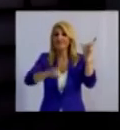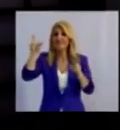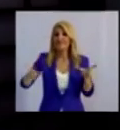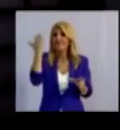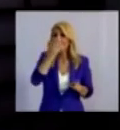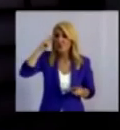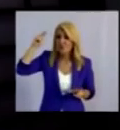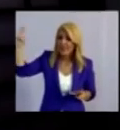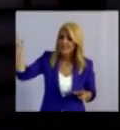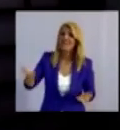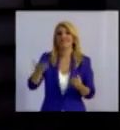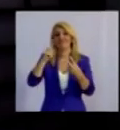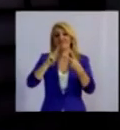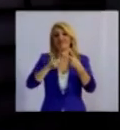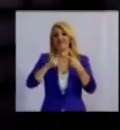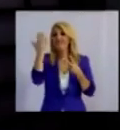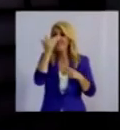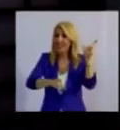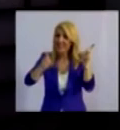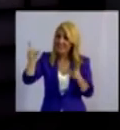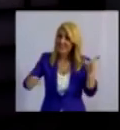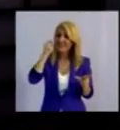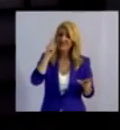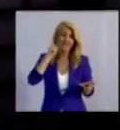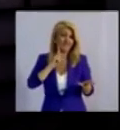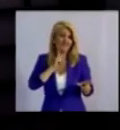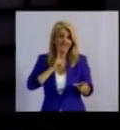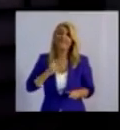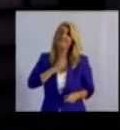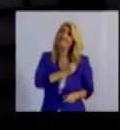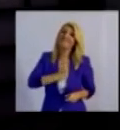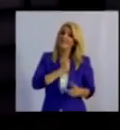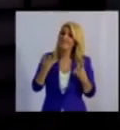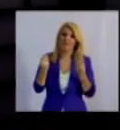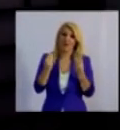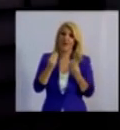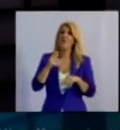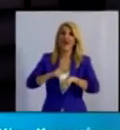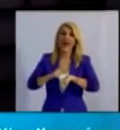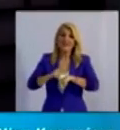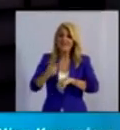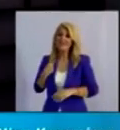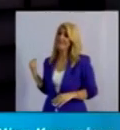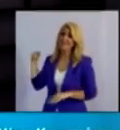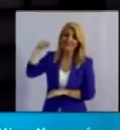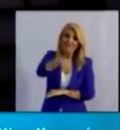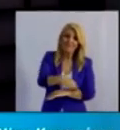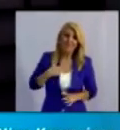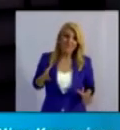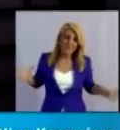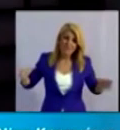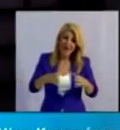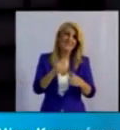Ευχαριστούμε πάρα πολύ που δεν είμαι μαζί σας διαζώσεις για την αποψινή εκδήλωση και τον εορτασμό 35 ετών του Ευρωπαϊκού Προγράμματος Erasmus